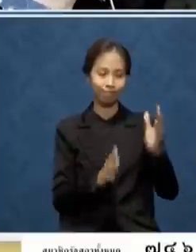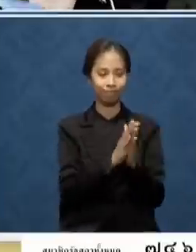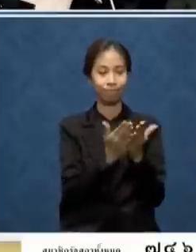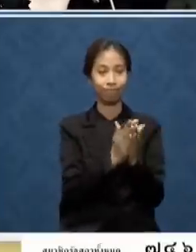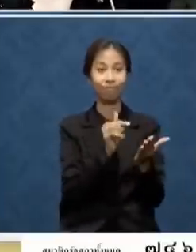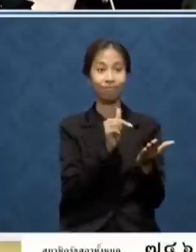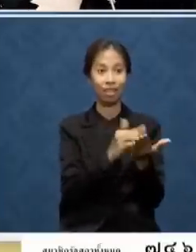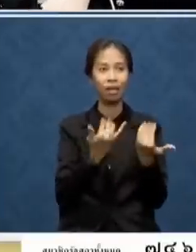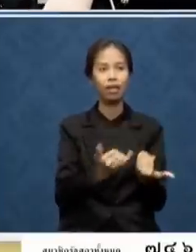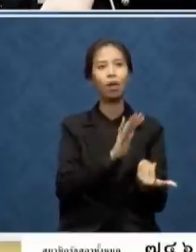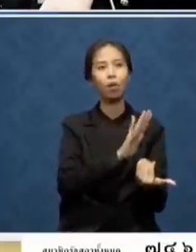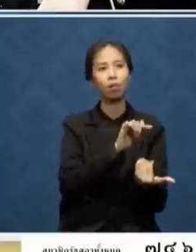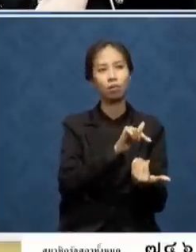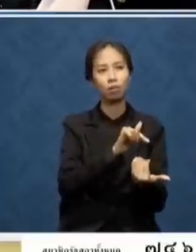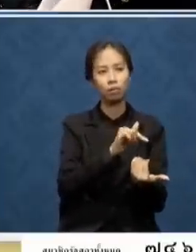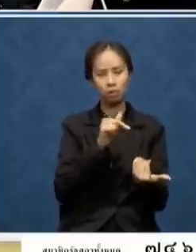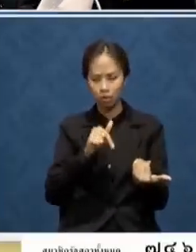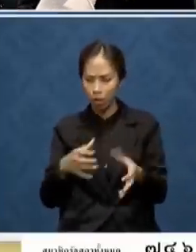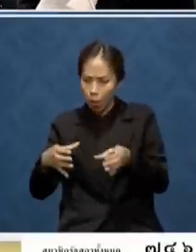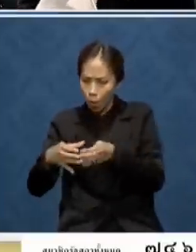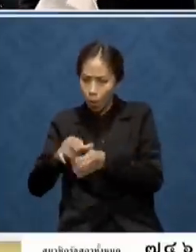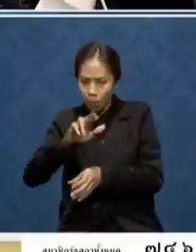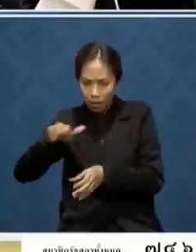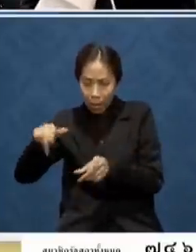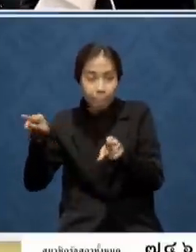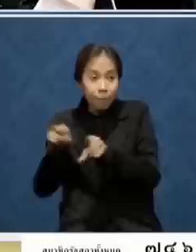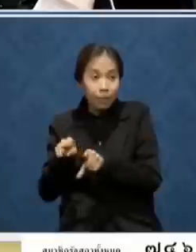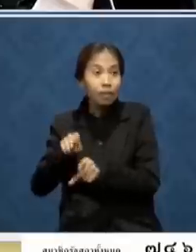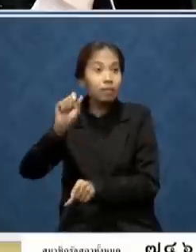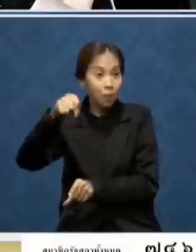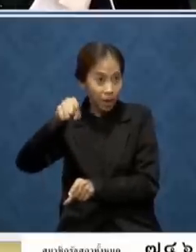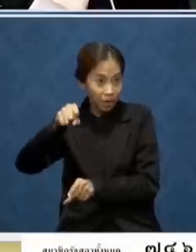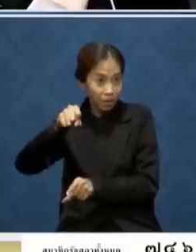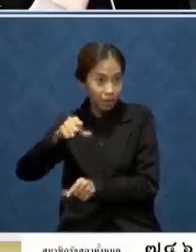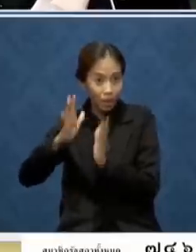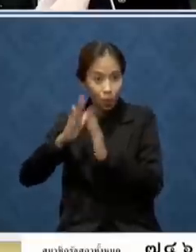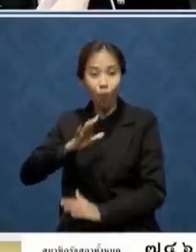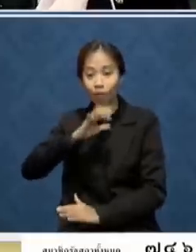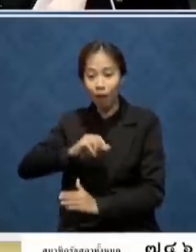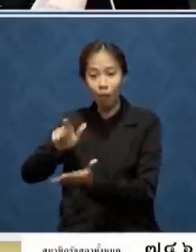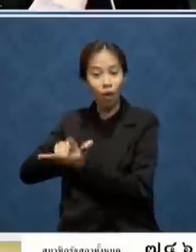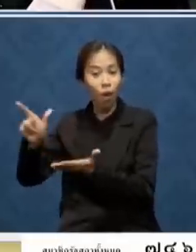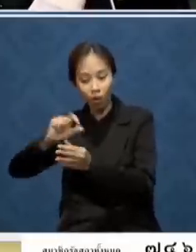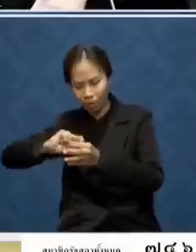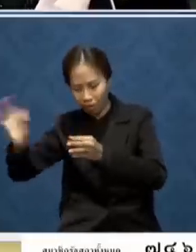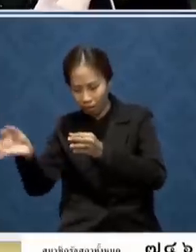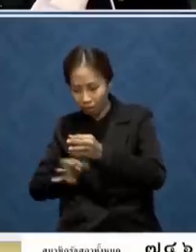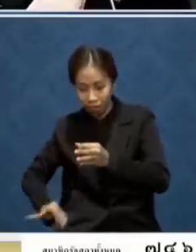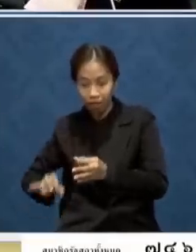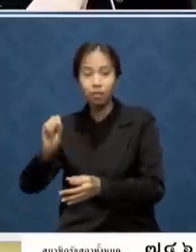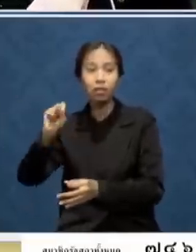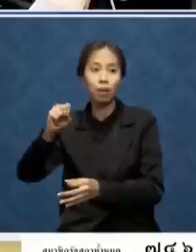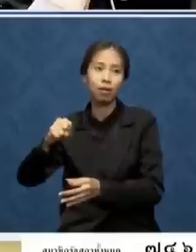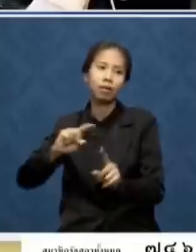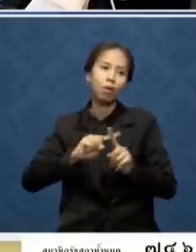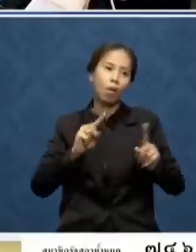งงมากว่าตกลงมาจากพรรคเดียวกันหรือเปล่าคะคนเขียนนโยบายคนเก่าลาออกไปแล้วเหรอคะเพราะในเล่มนี้นะคะไม่มี